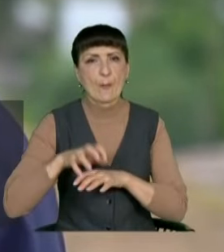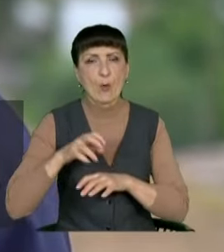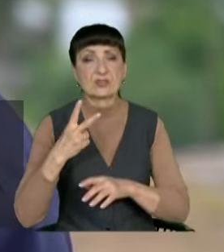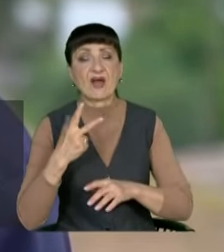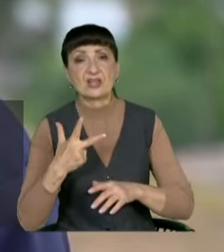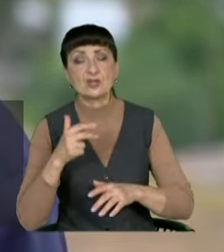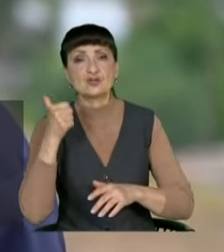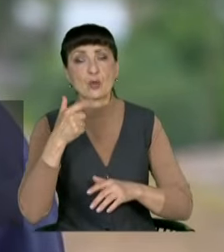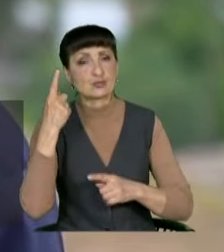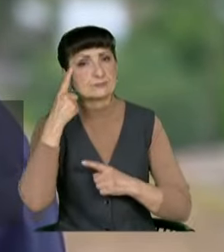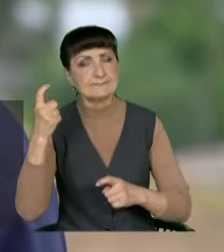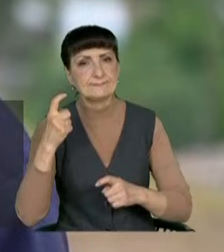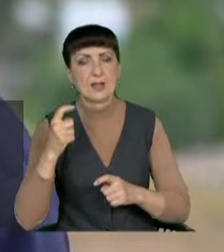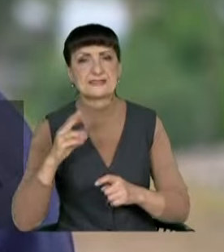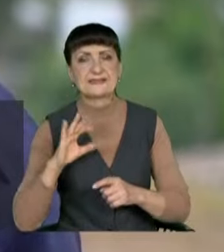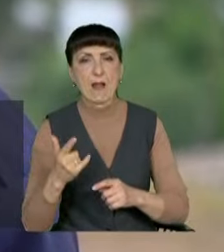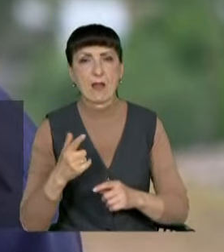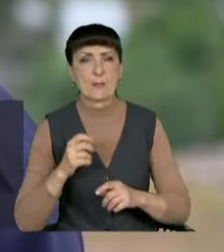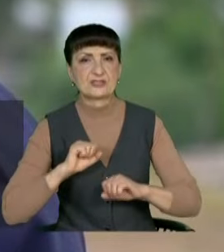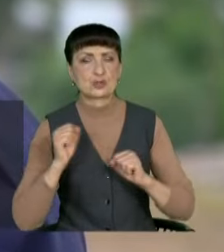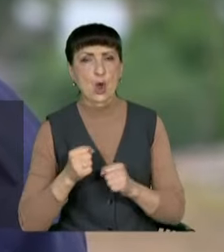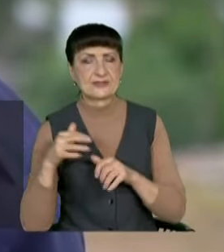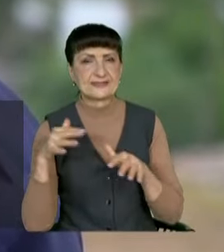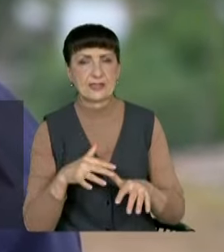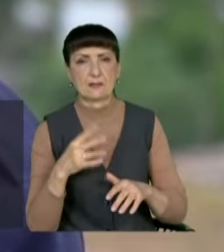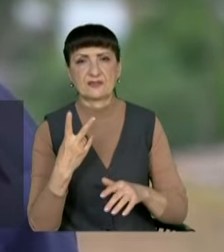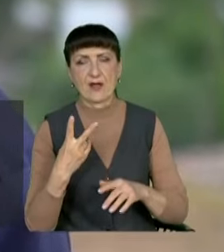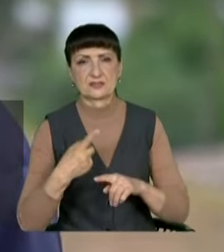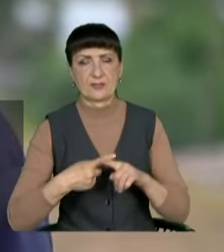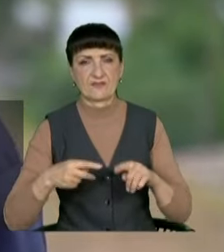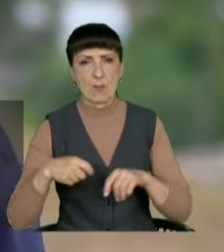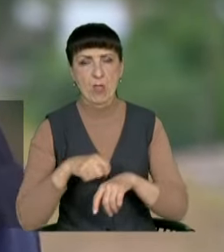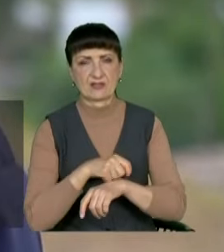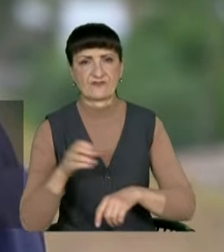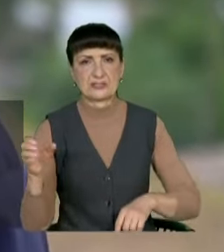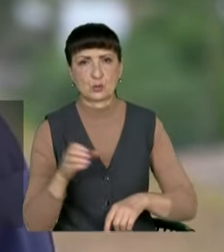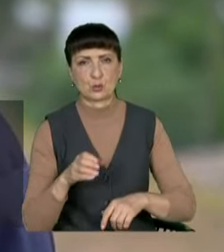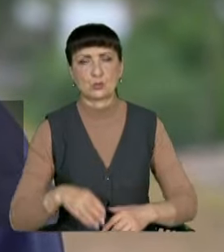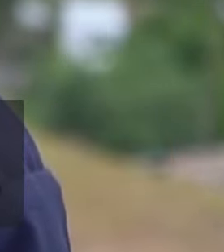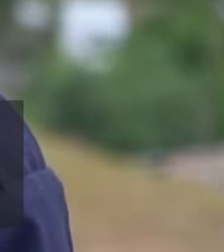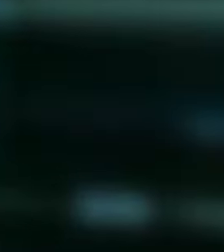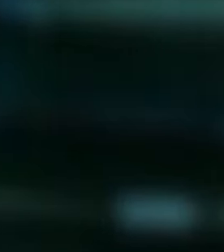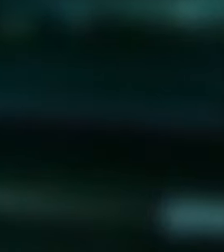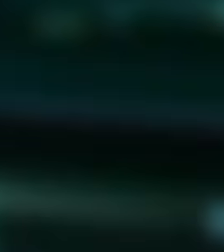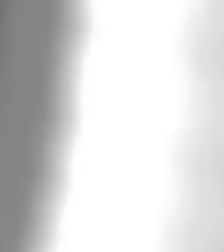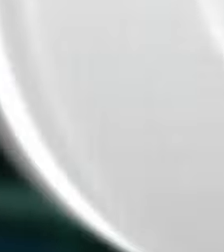часа уведомить о селевых паводках при скорости селей около 2,5 метров в секунду.